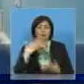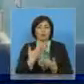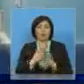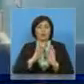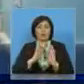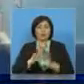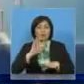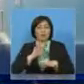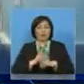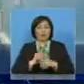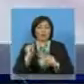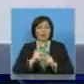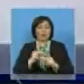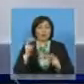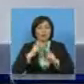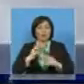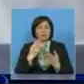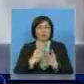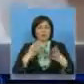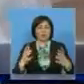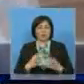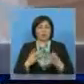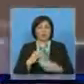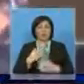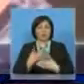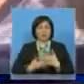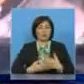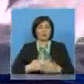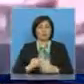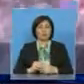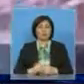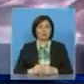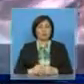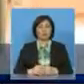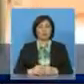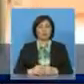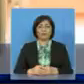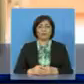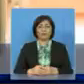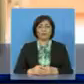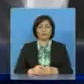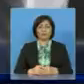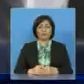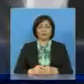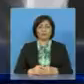тек ауырып еміздегендері ғана сақтанып жүр. Райгүлен Шыбай, Жанаділ Сағиев, Ақтөбе телеарнасы.